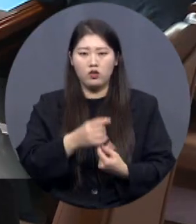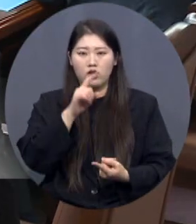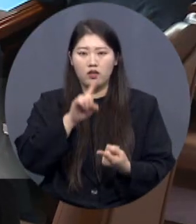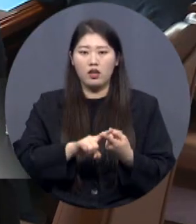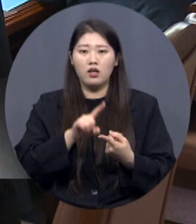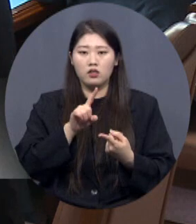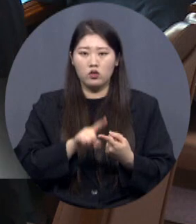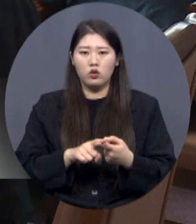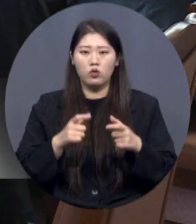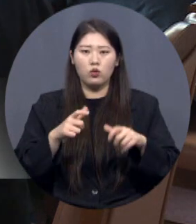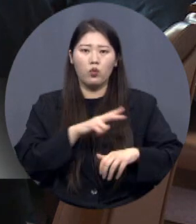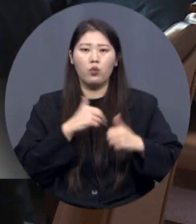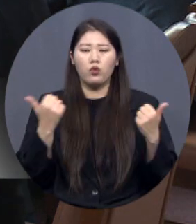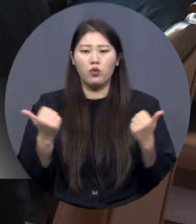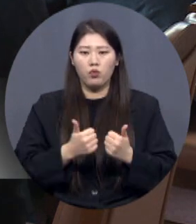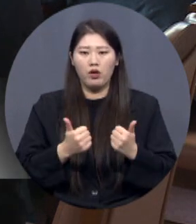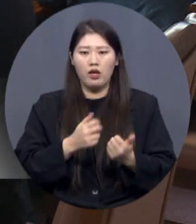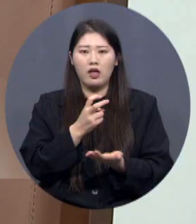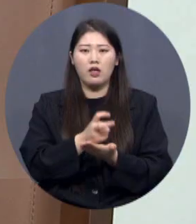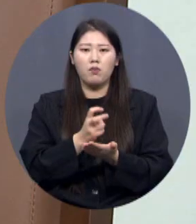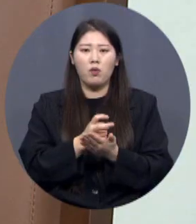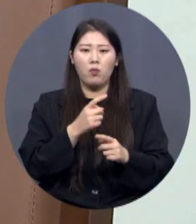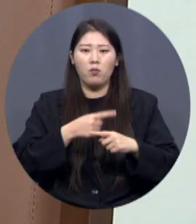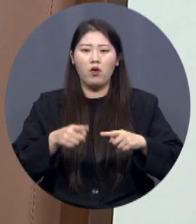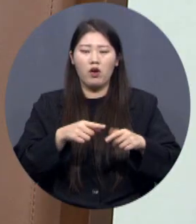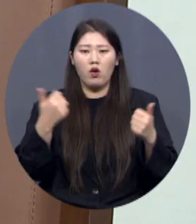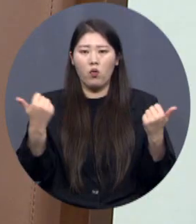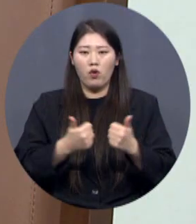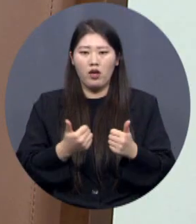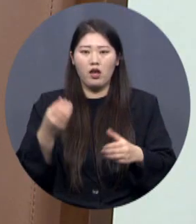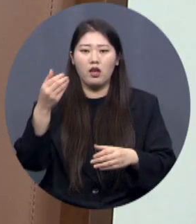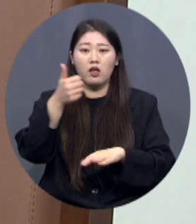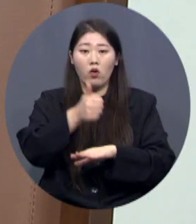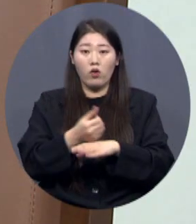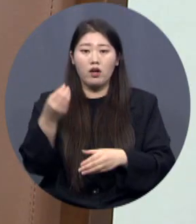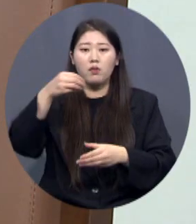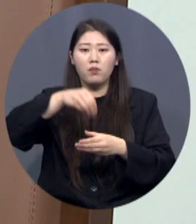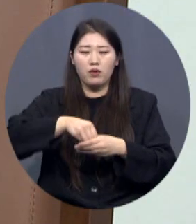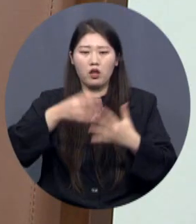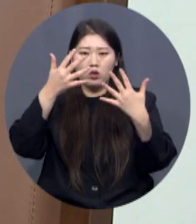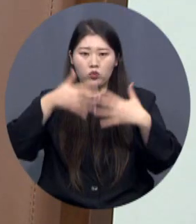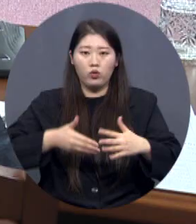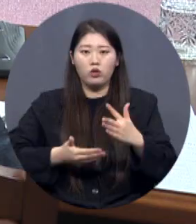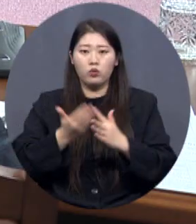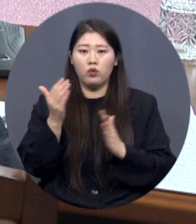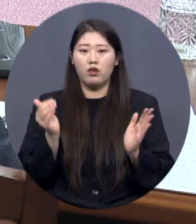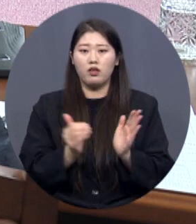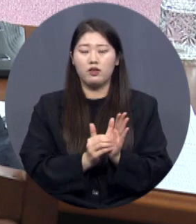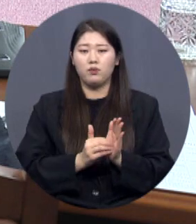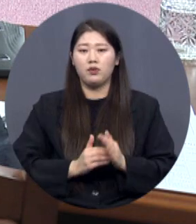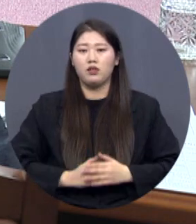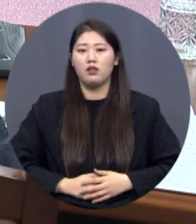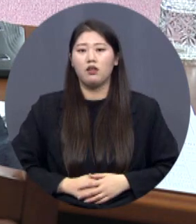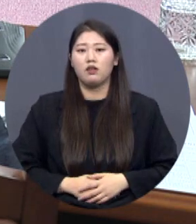대해서는 도의회 입법 평가위원회 회의 결과를 반영하라는 조건을 달라 통과시켰습니다